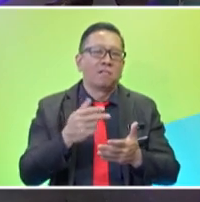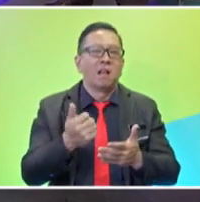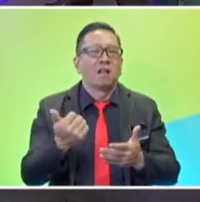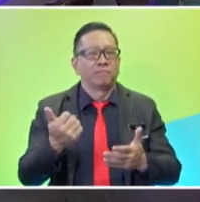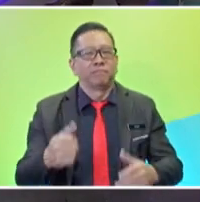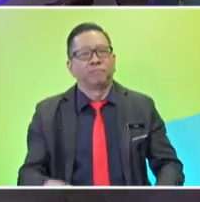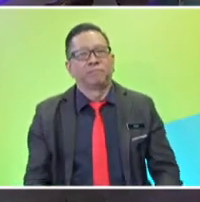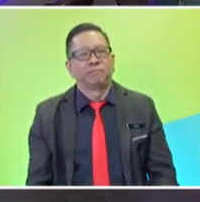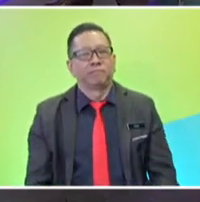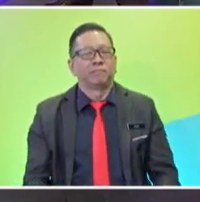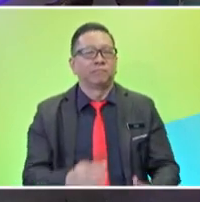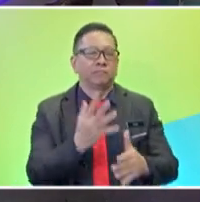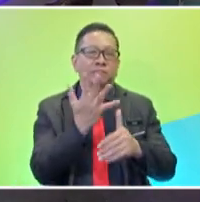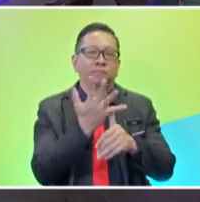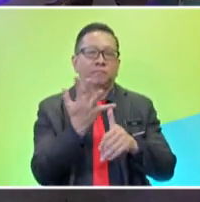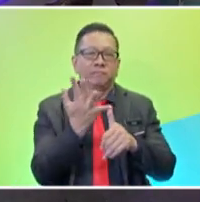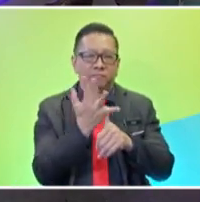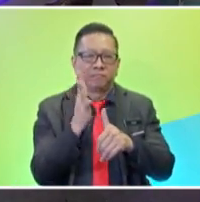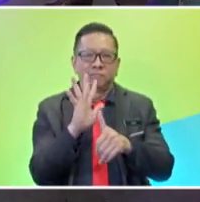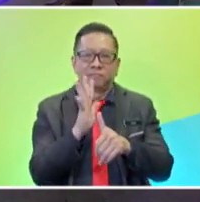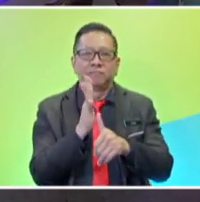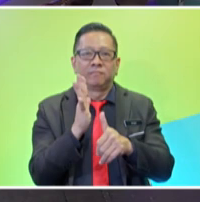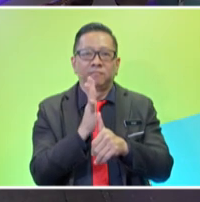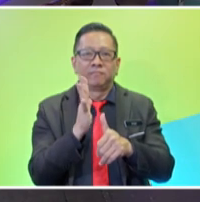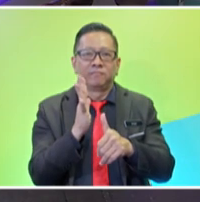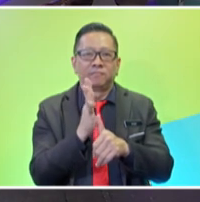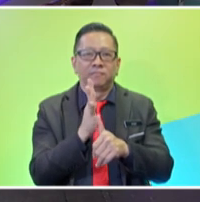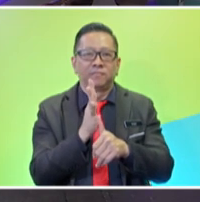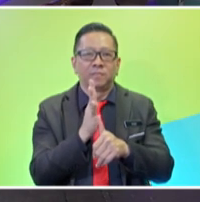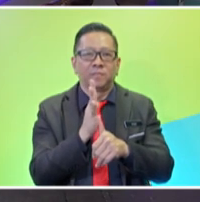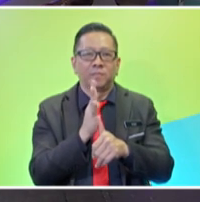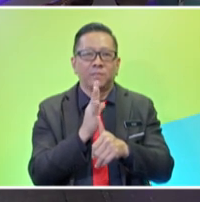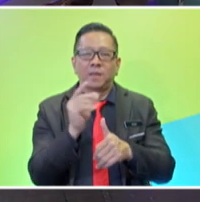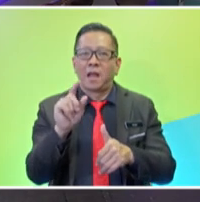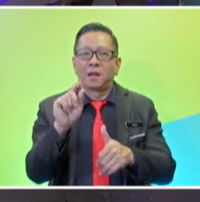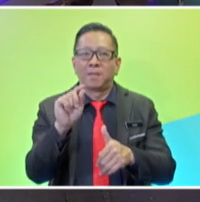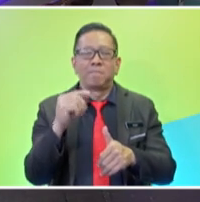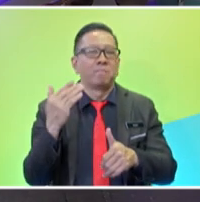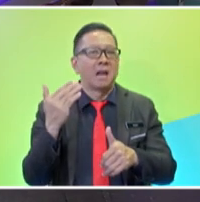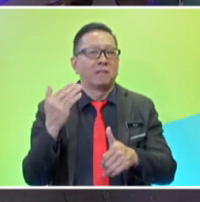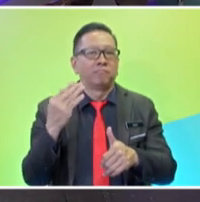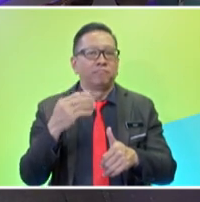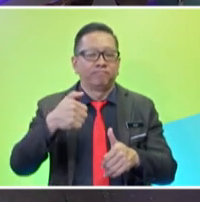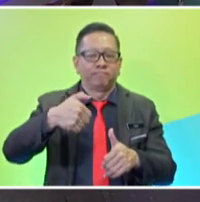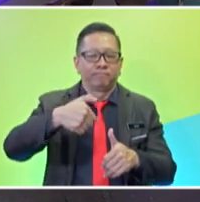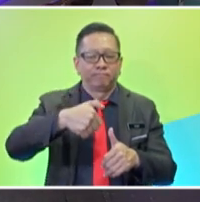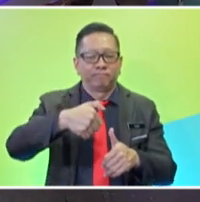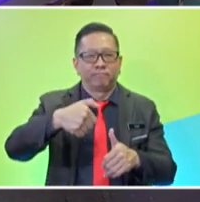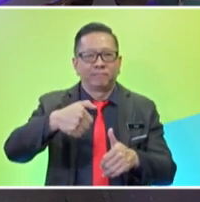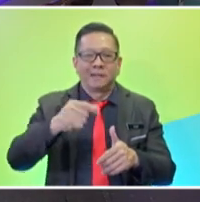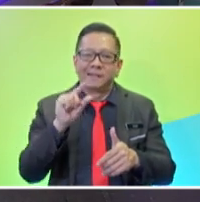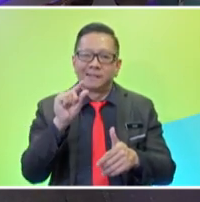dalam bahasa Sundanya ya kita ada dulu panas ya glue panasnya untuk melekatkan